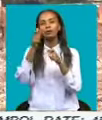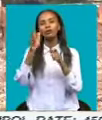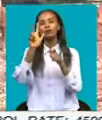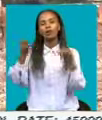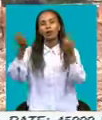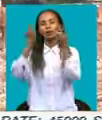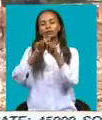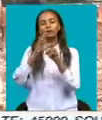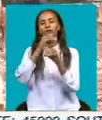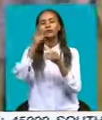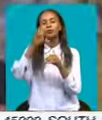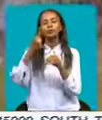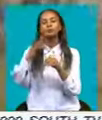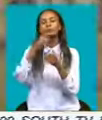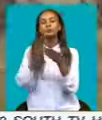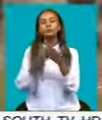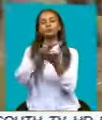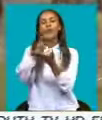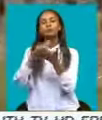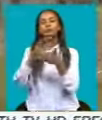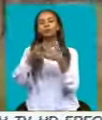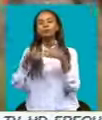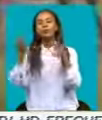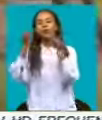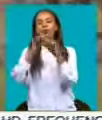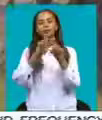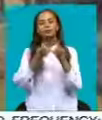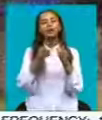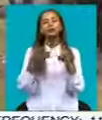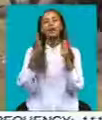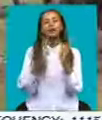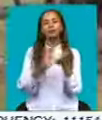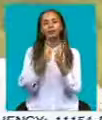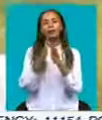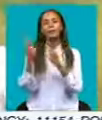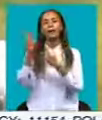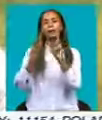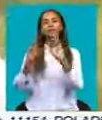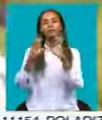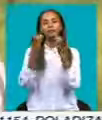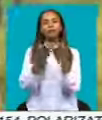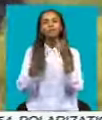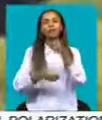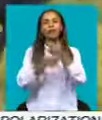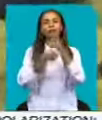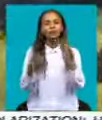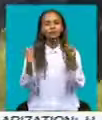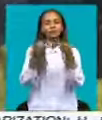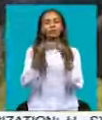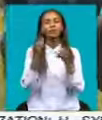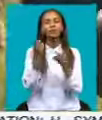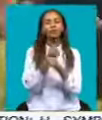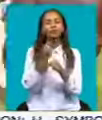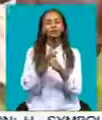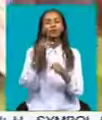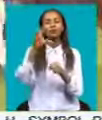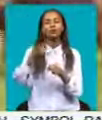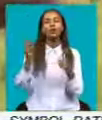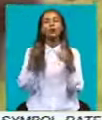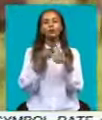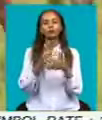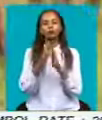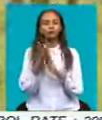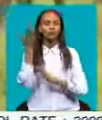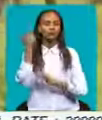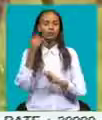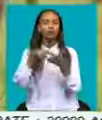ኮሚቴ መዋቀሩን ገልጸው ከእነዚህም በካሽና በአይነት ከተለያዩ ፈቃደኛ ከሆኑ የማህበረሰብ ክፍሎች ድጋፍ የማሰባሰብ ስራ የሚሰራው ኮሚቴ አንዱ እንደነበር